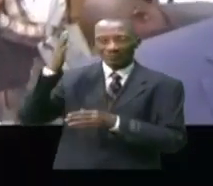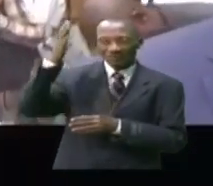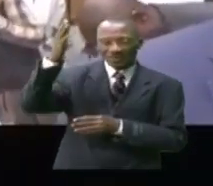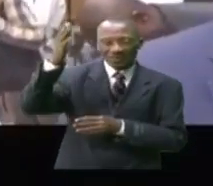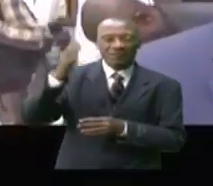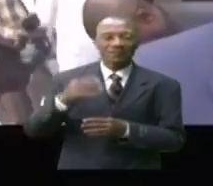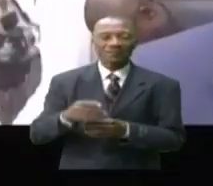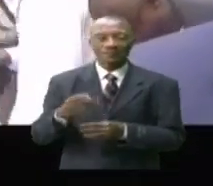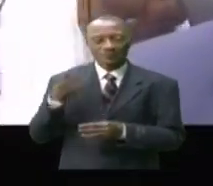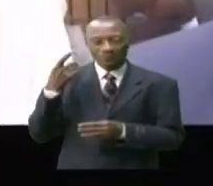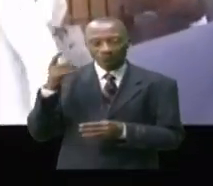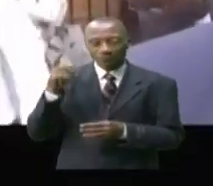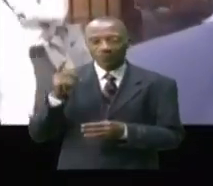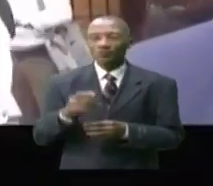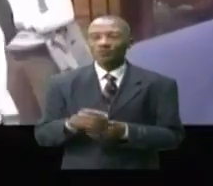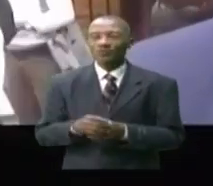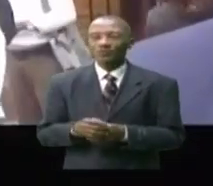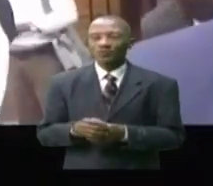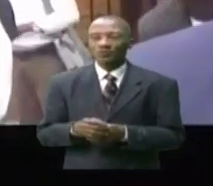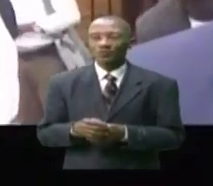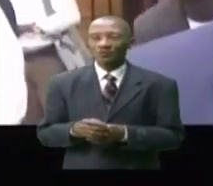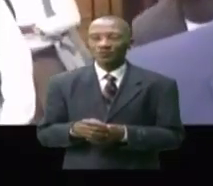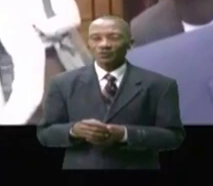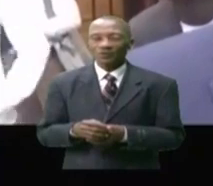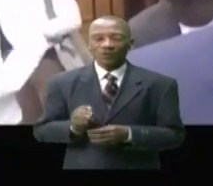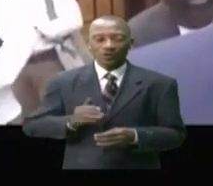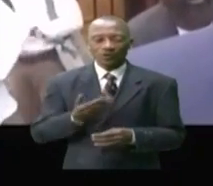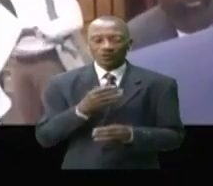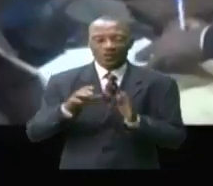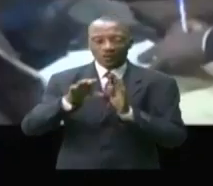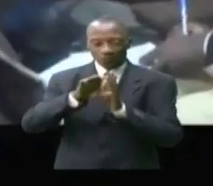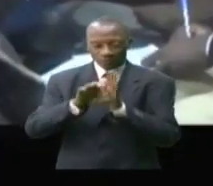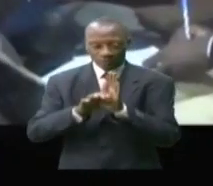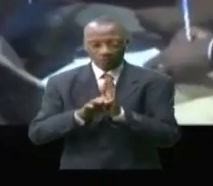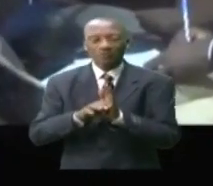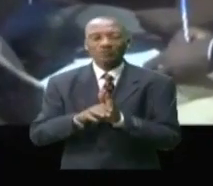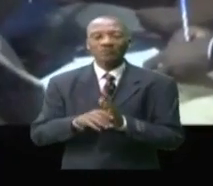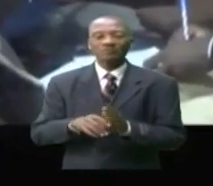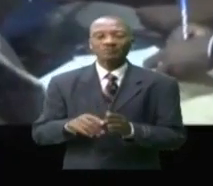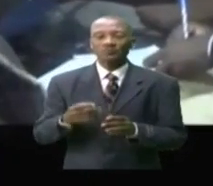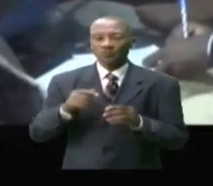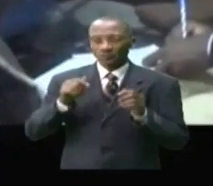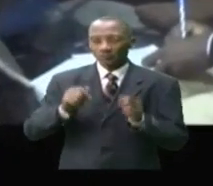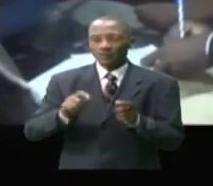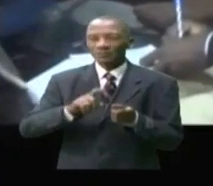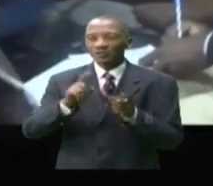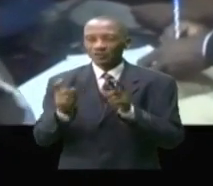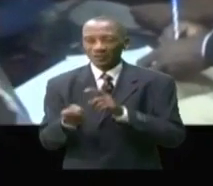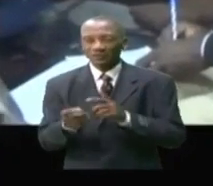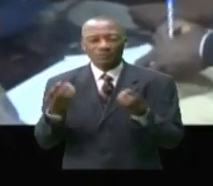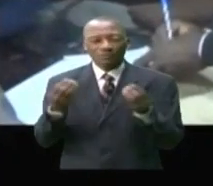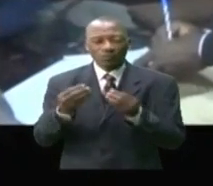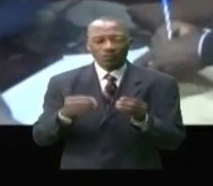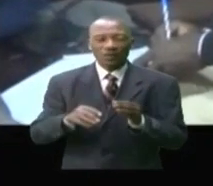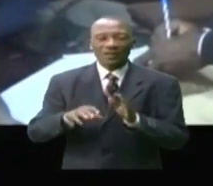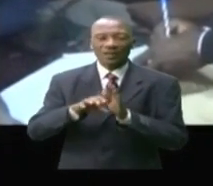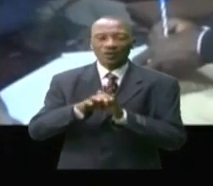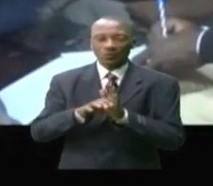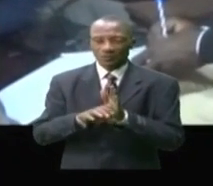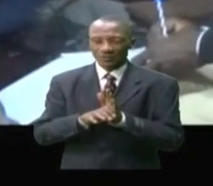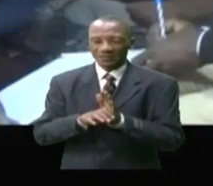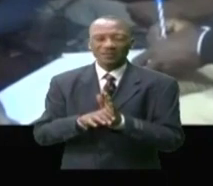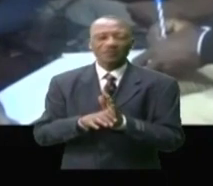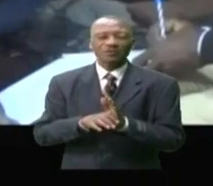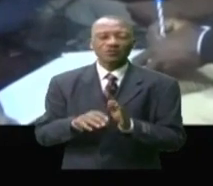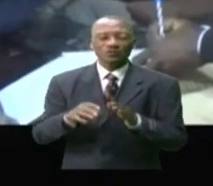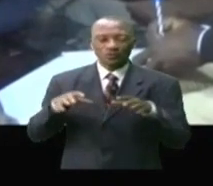constitution plus adaptable, d'une autre constitution qui prend en compte tous les vécus quotidiens de la population, mais aussi de notre État, parce que comme